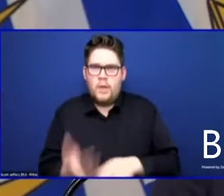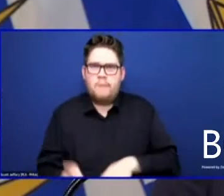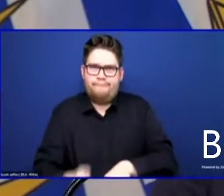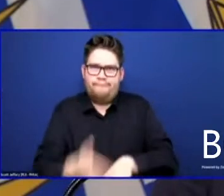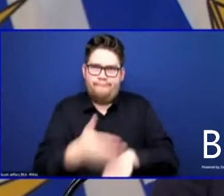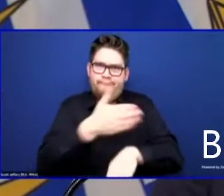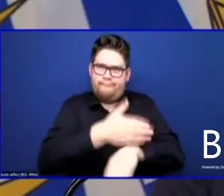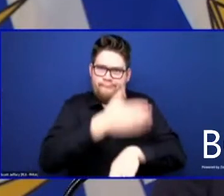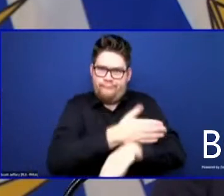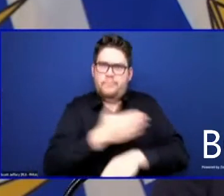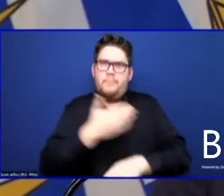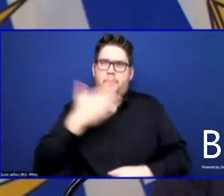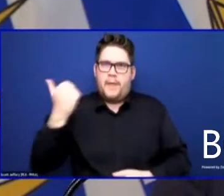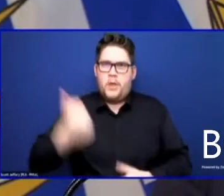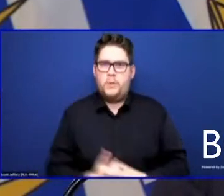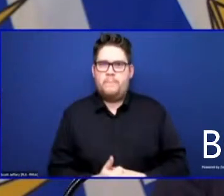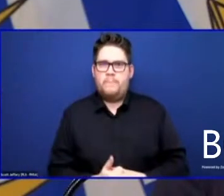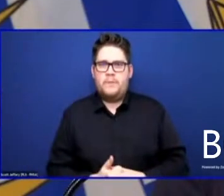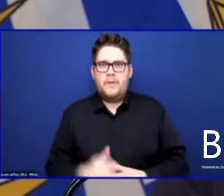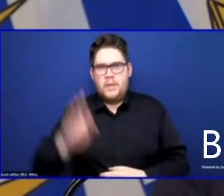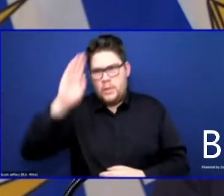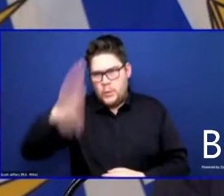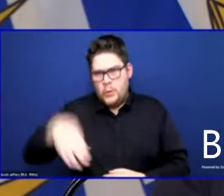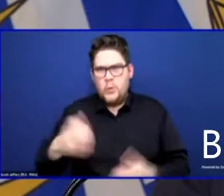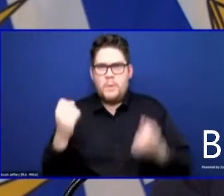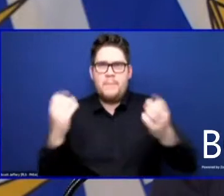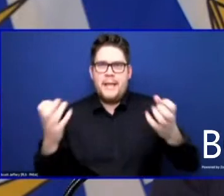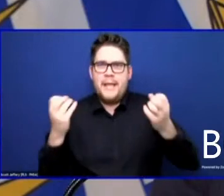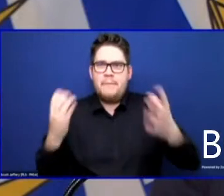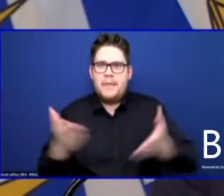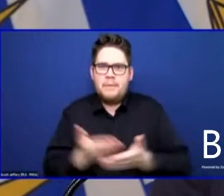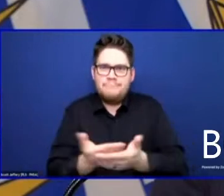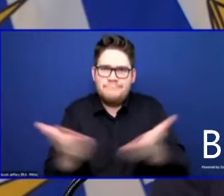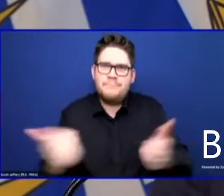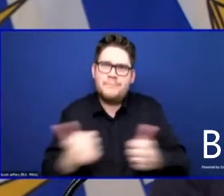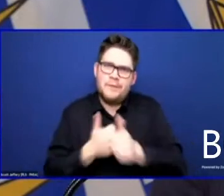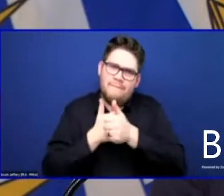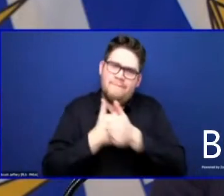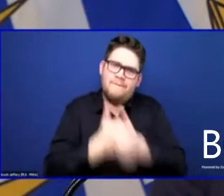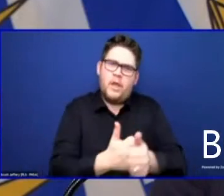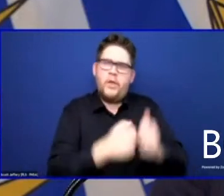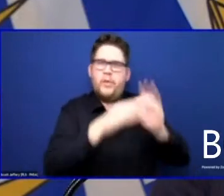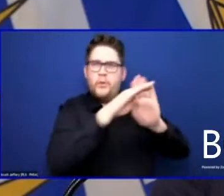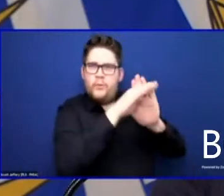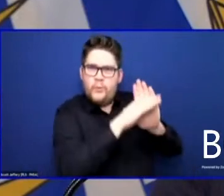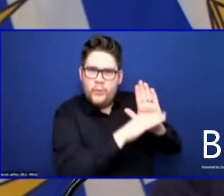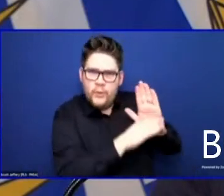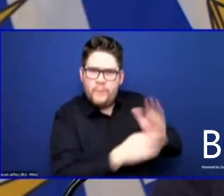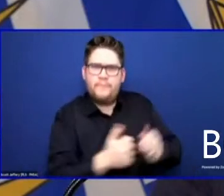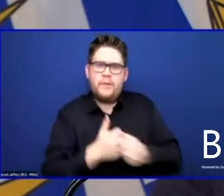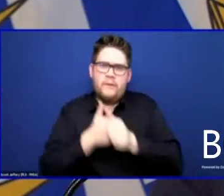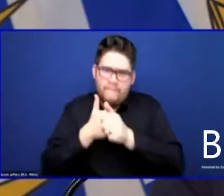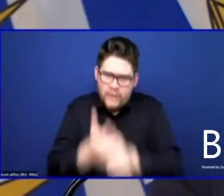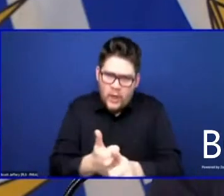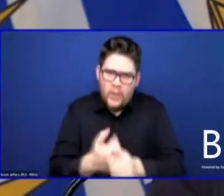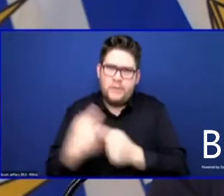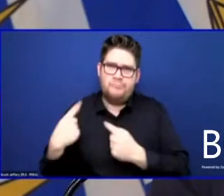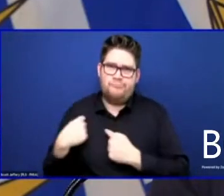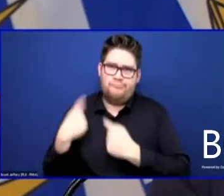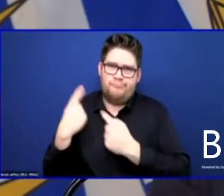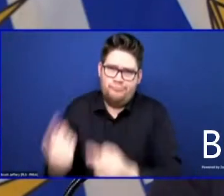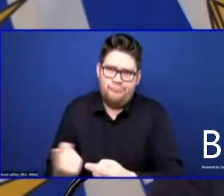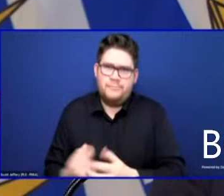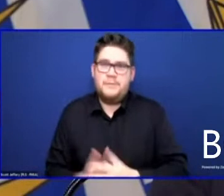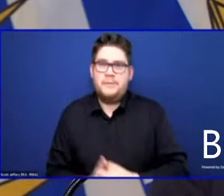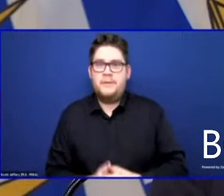been 很 very 多很多人 diligent and 已经 committed to 很 following 勤 the 奋、 public health 很谨 orders that 慎 we 的 have in place. 遵 But 守 we 我们 need 的行为 now 规 for 范 all of。 那 us 么是 to 我